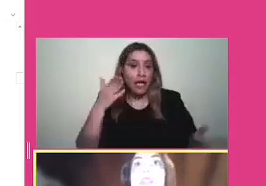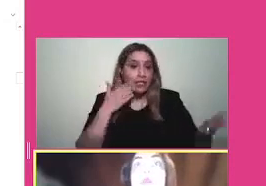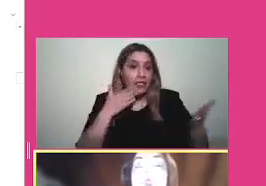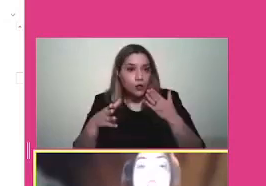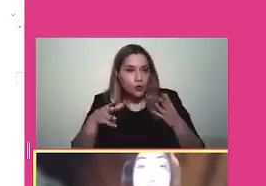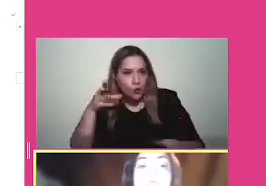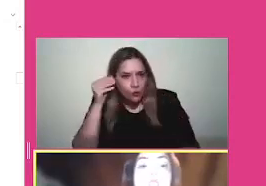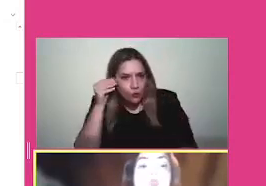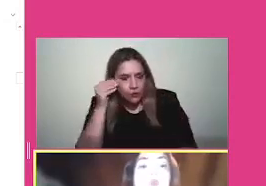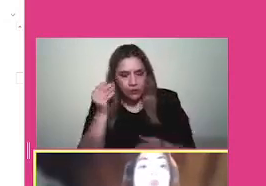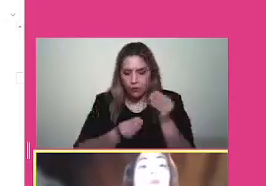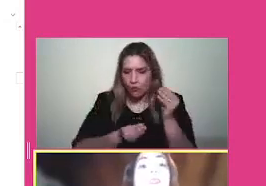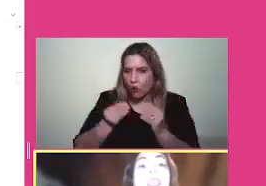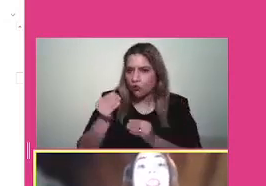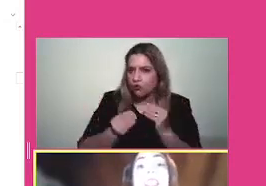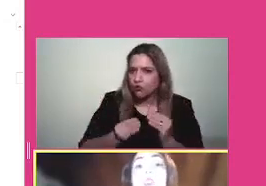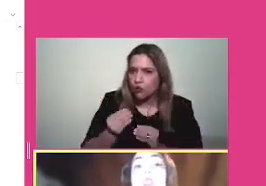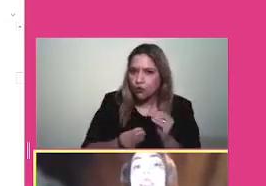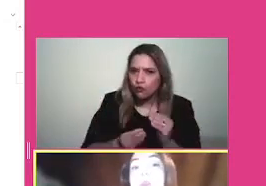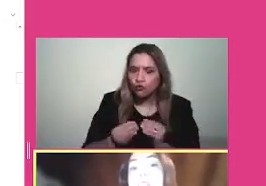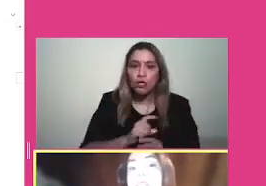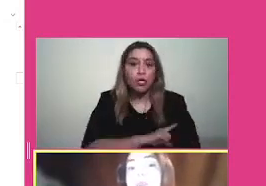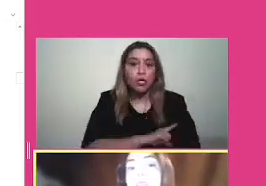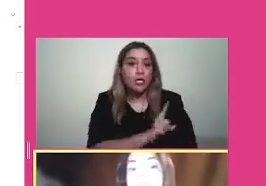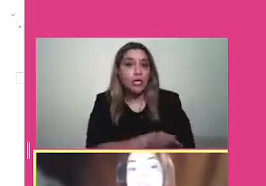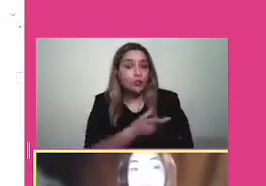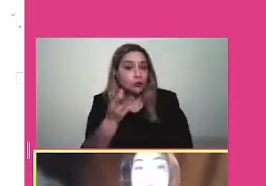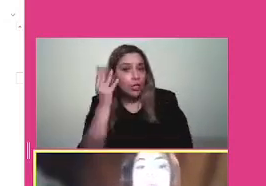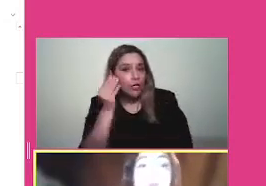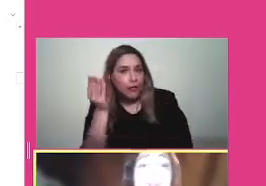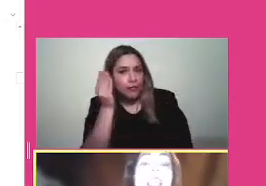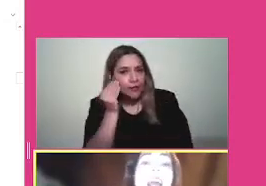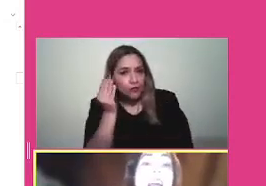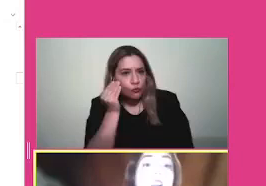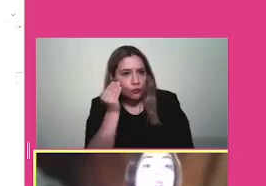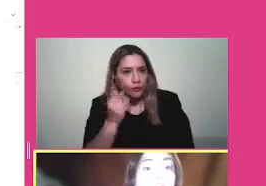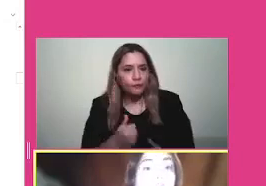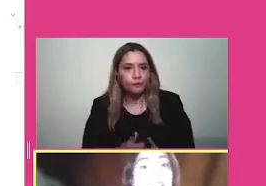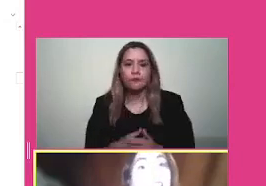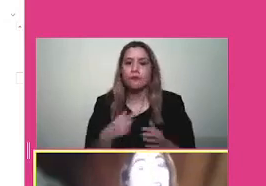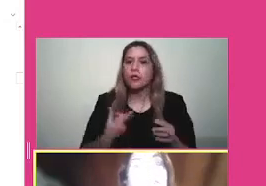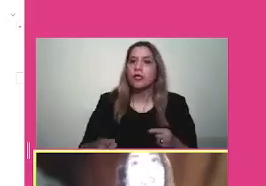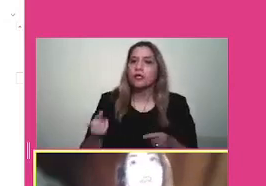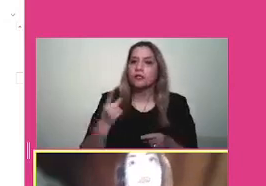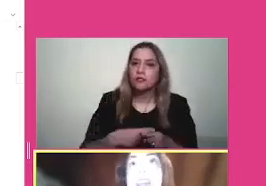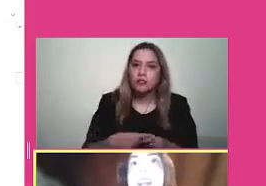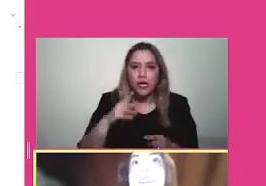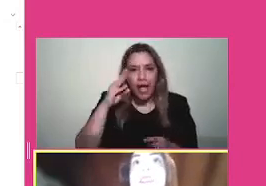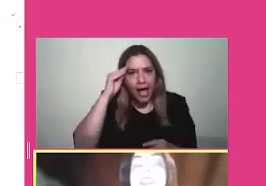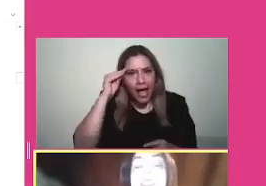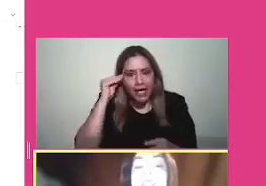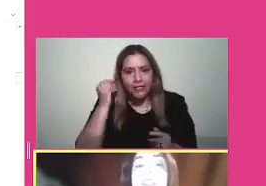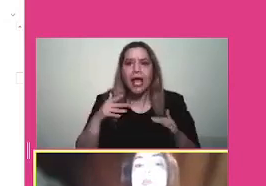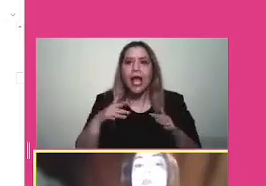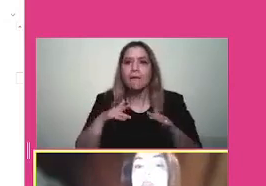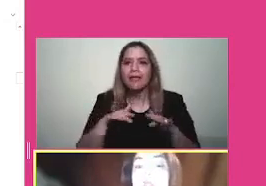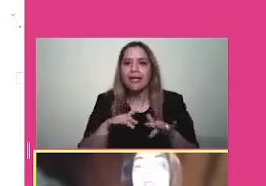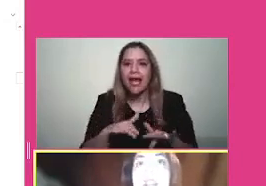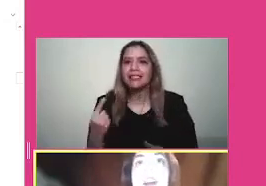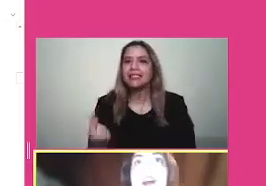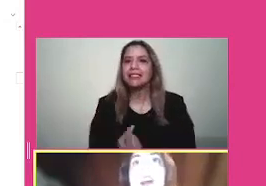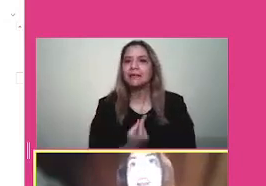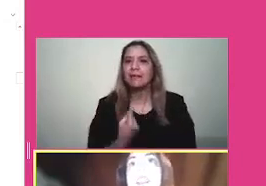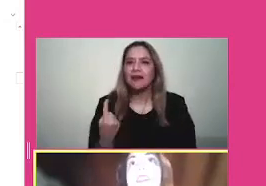να υπολογίσουμε, η ικανότητά μας να μαθαίνουμε. Ακόμα η άνοια επηρεάζει και τη